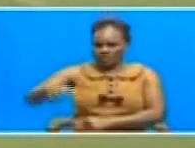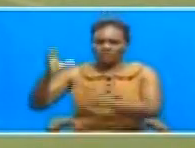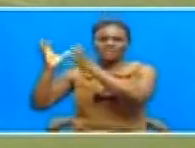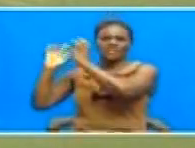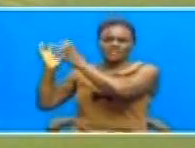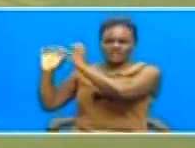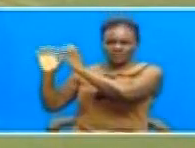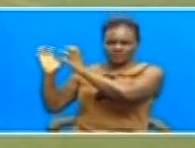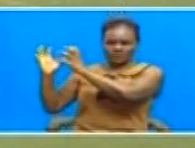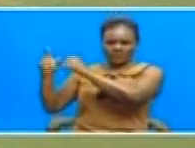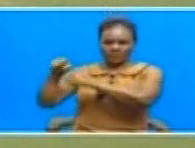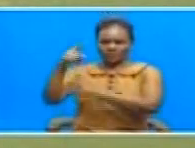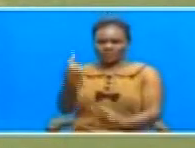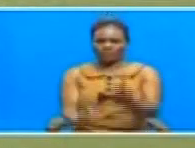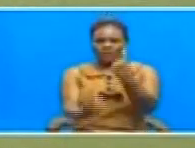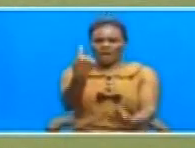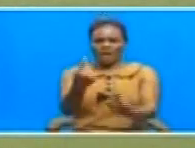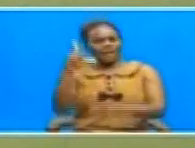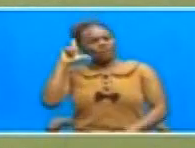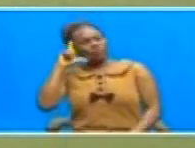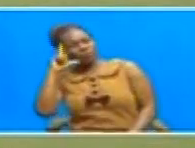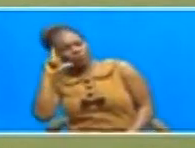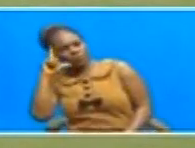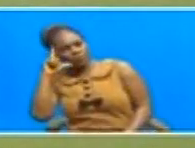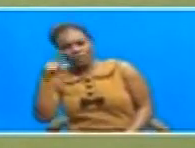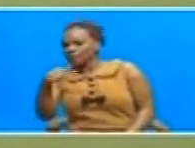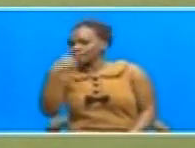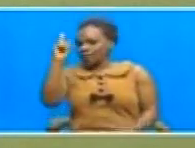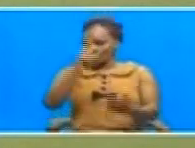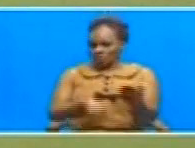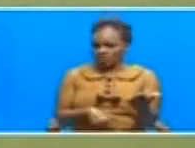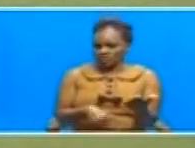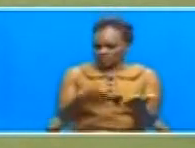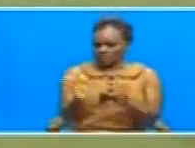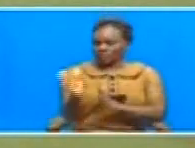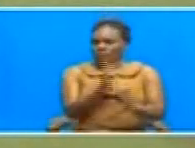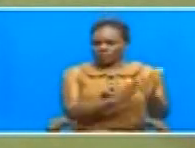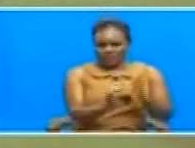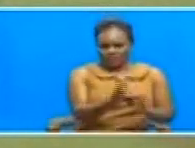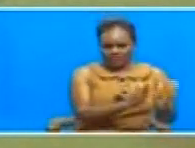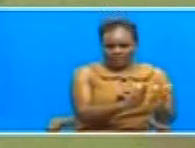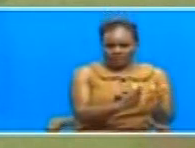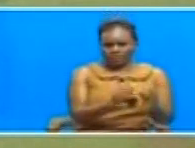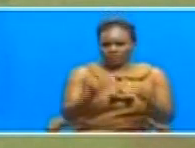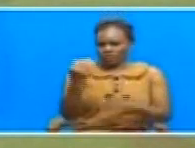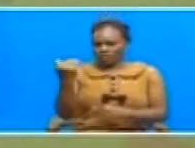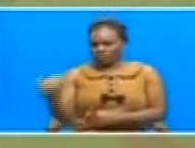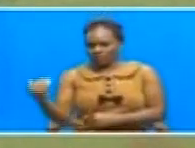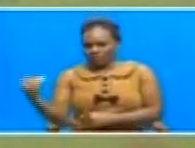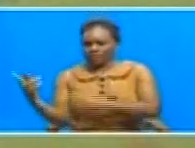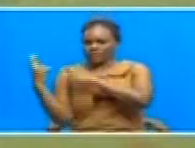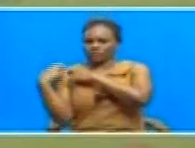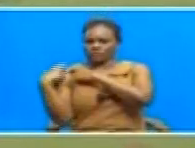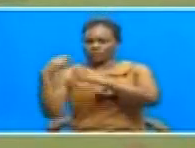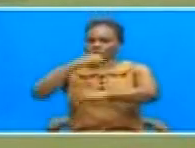Kilifi wamechoma mabweni ya shule zao kwenye kile ambacho kinachoonekana kama njama iliyopangwa na wanafunzi husika wa